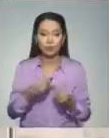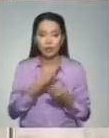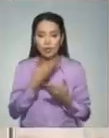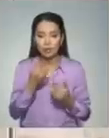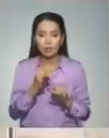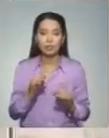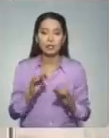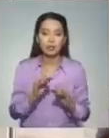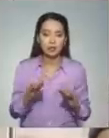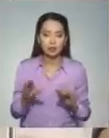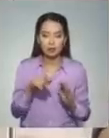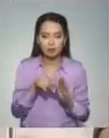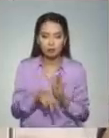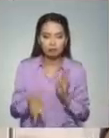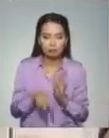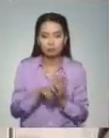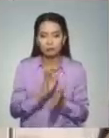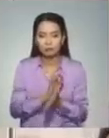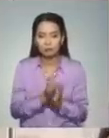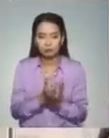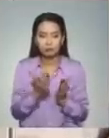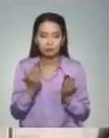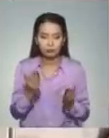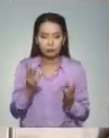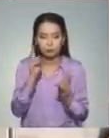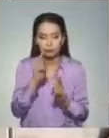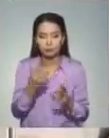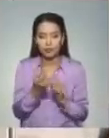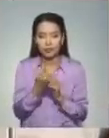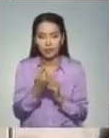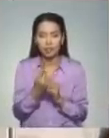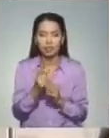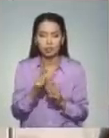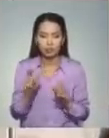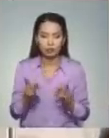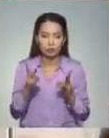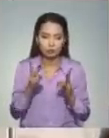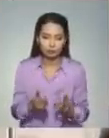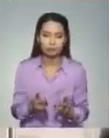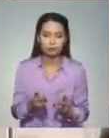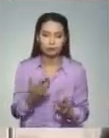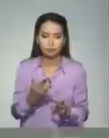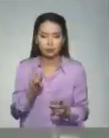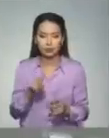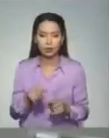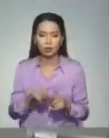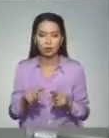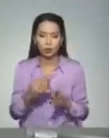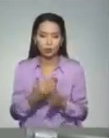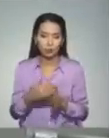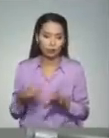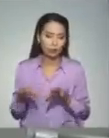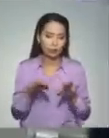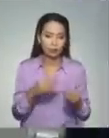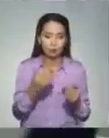и загрузили детей как скотину. В семиместную машину 11 человек усадили, еще и гнали на скорости. По правилам